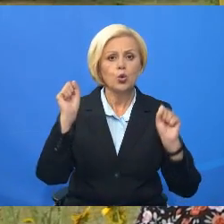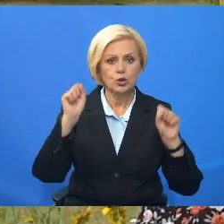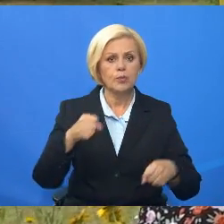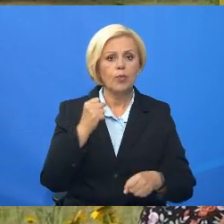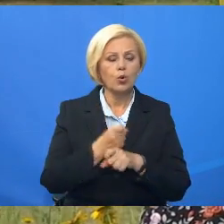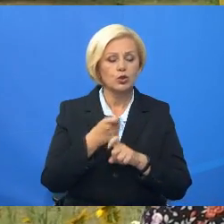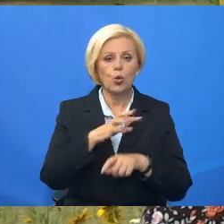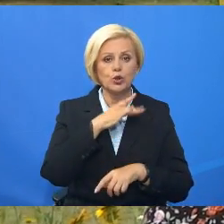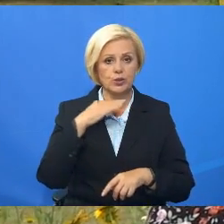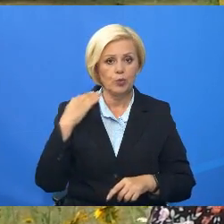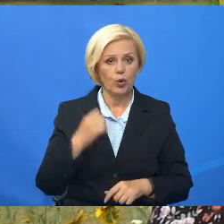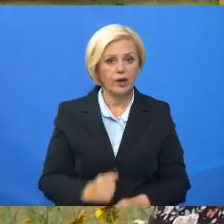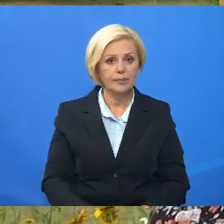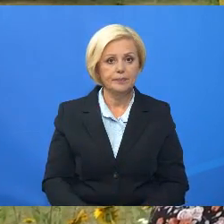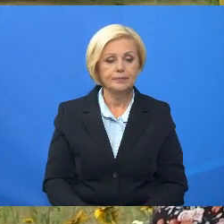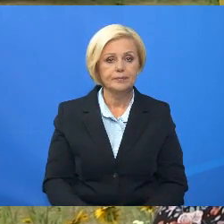сделать очень многое.